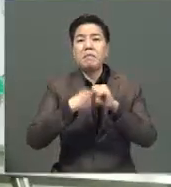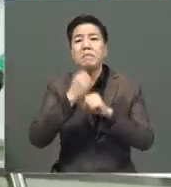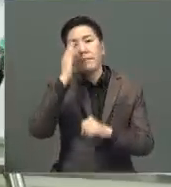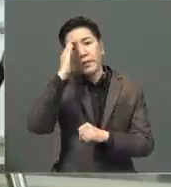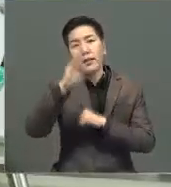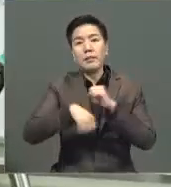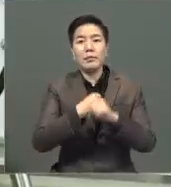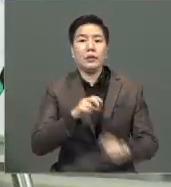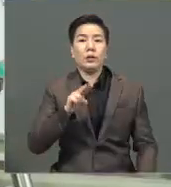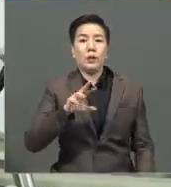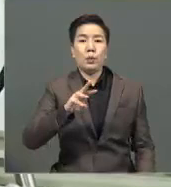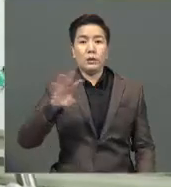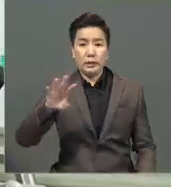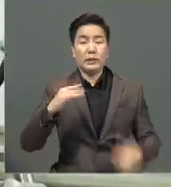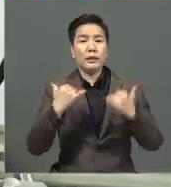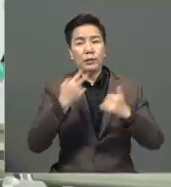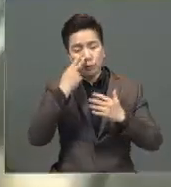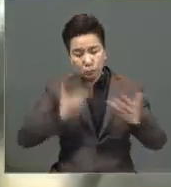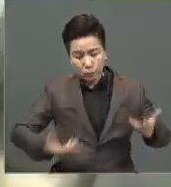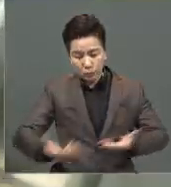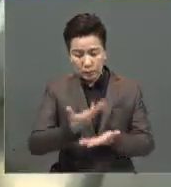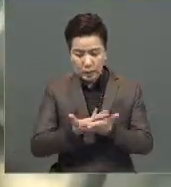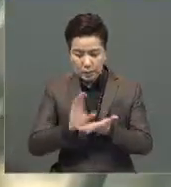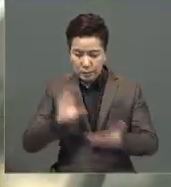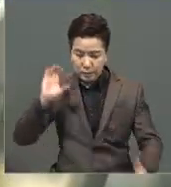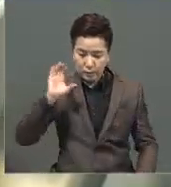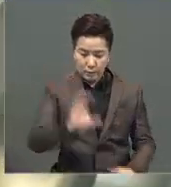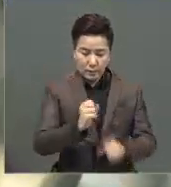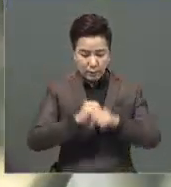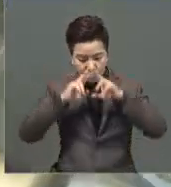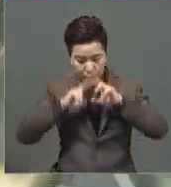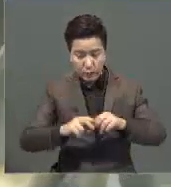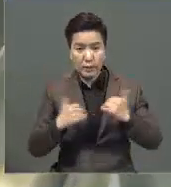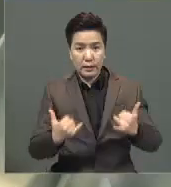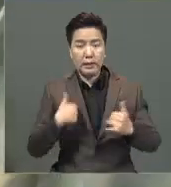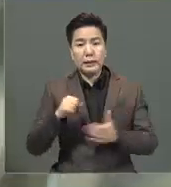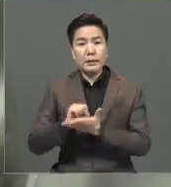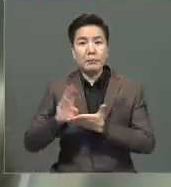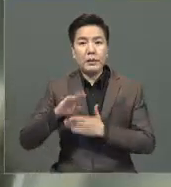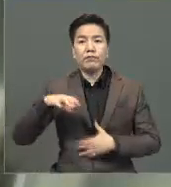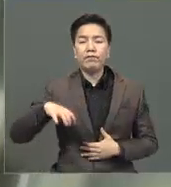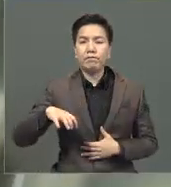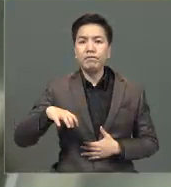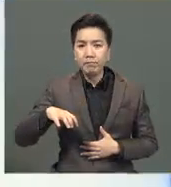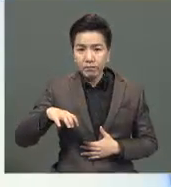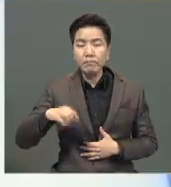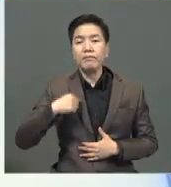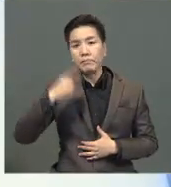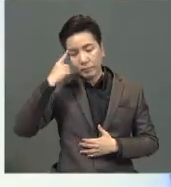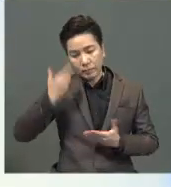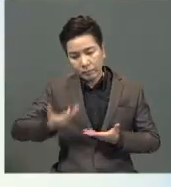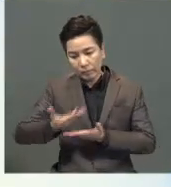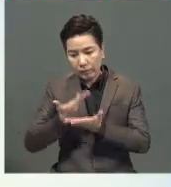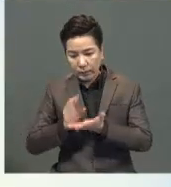ต้นปีหน้า 2564ส่วนการจะพิจารณาเรื่องของงบประมาณให้กับผู้วิจัยรายอื่นๆนั้นตอนนี้สาบานวัคซีนแห่งชาติครับก็จะมีการ